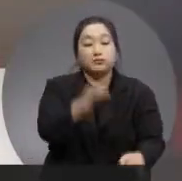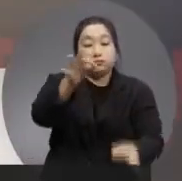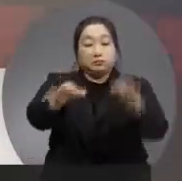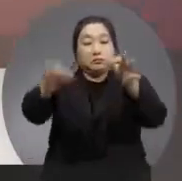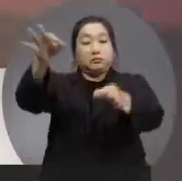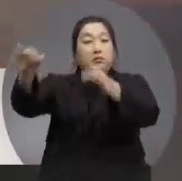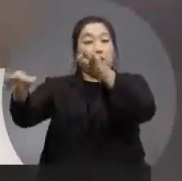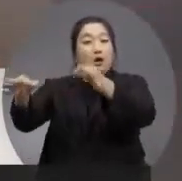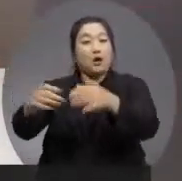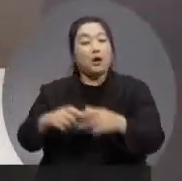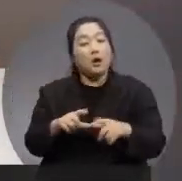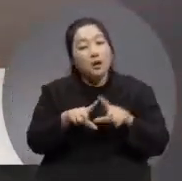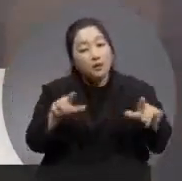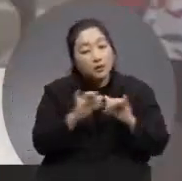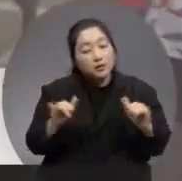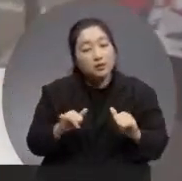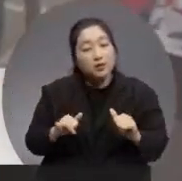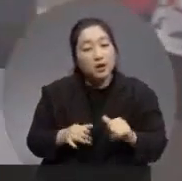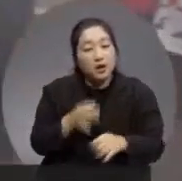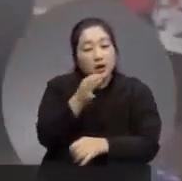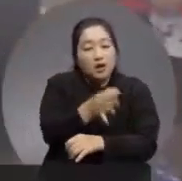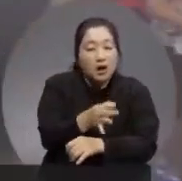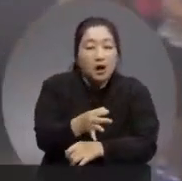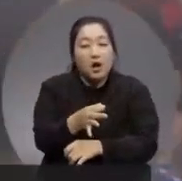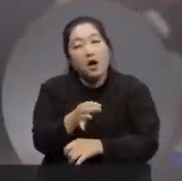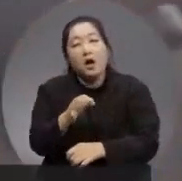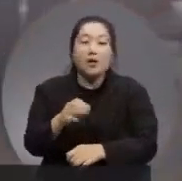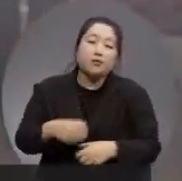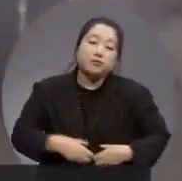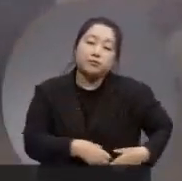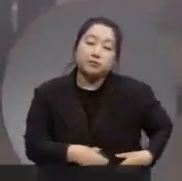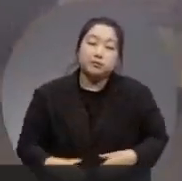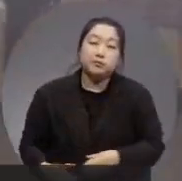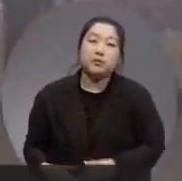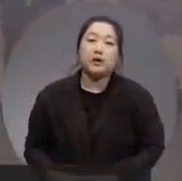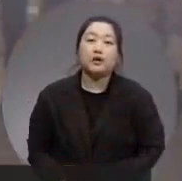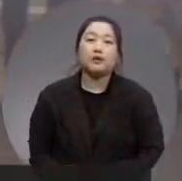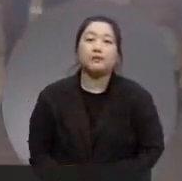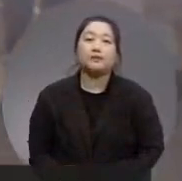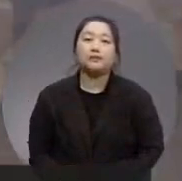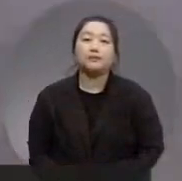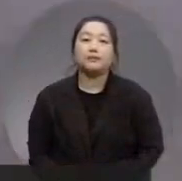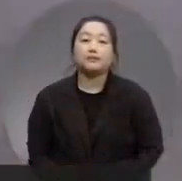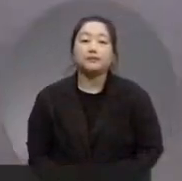있어 서민들의 주머니 사정을 더욱 어렵게 하고 있습니다. 김영일 기자입니다.